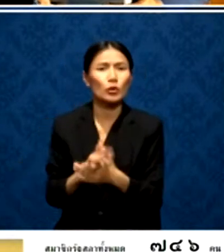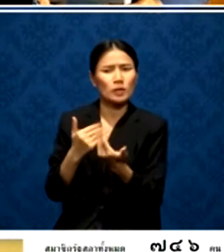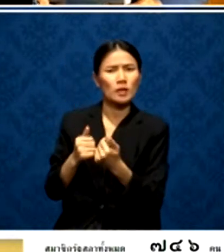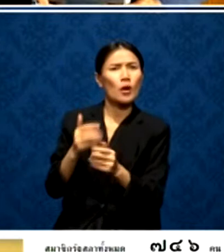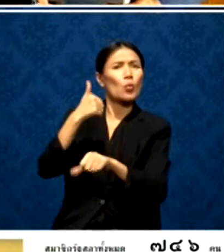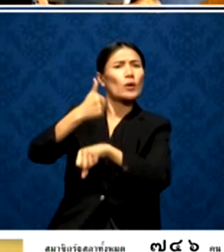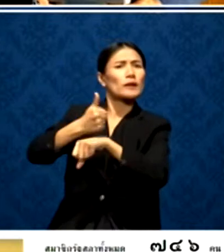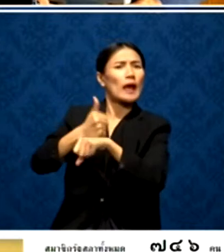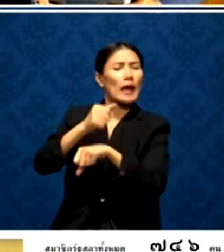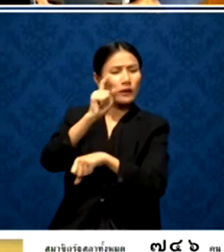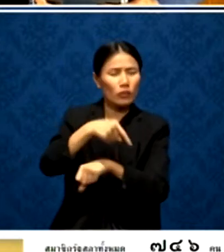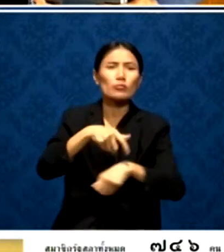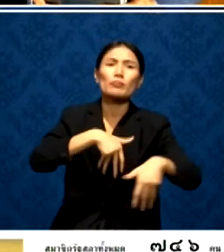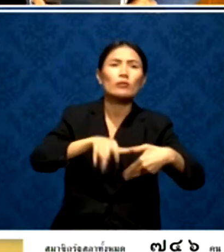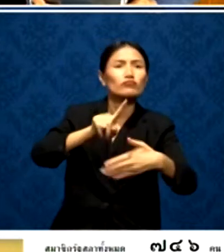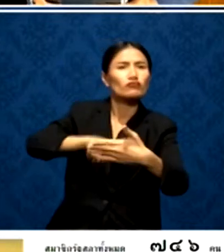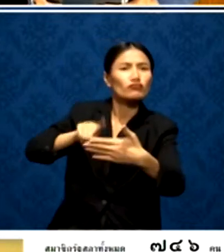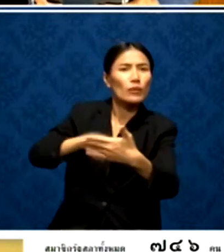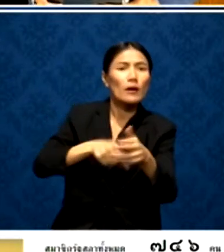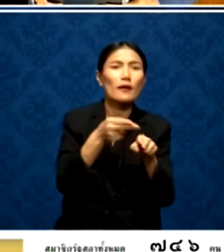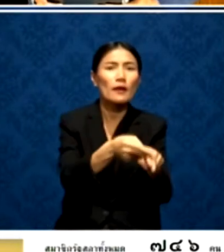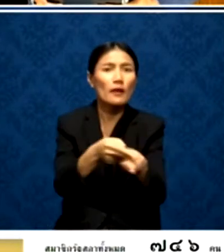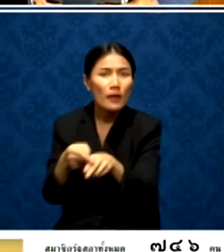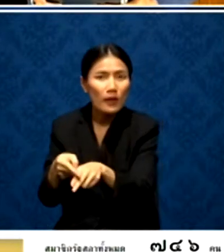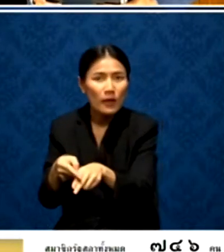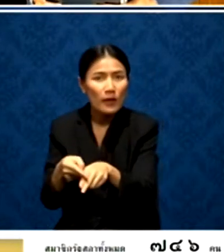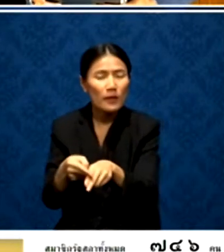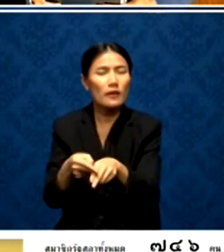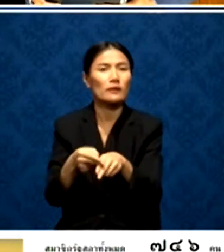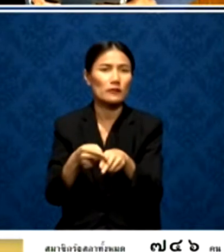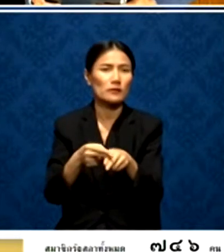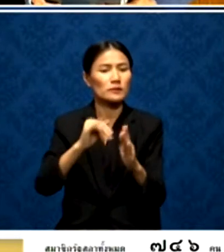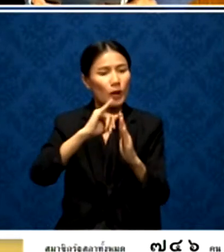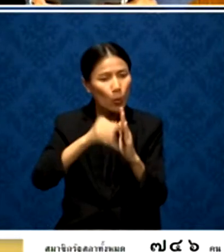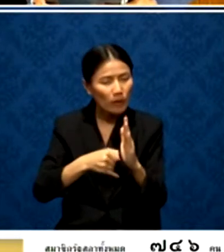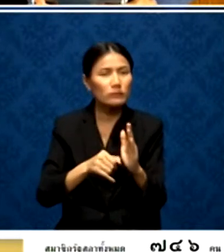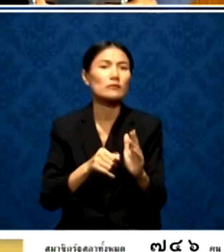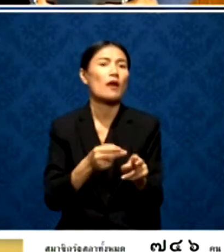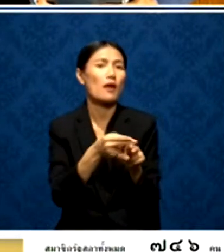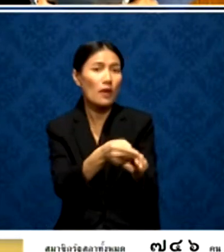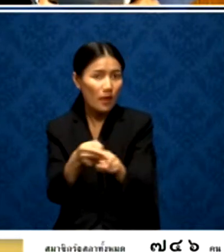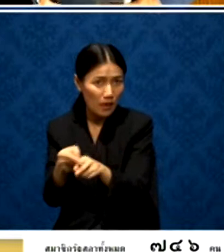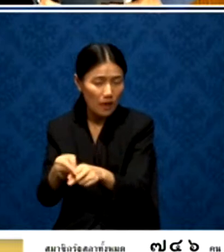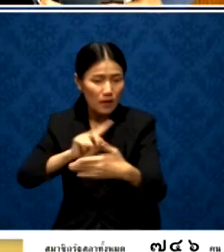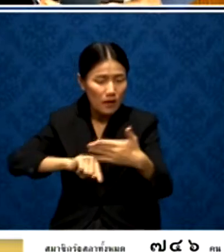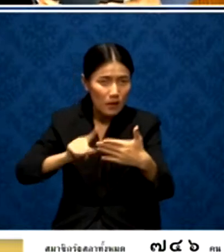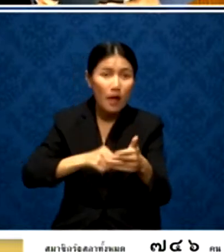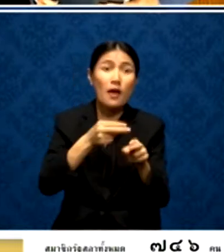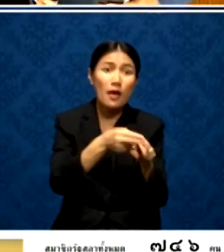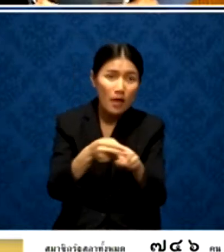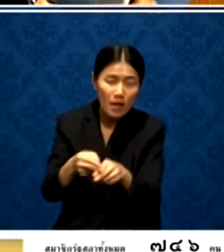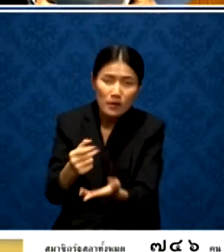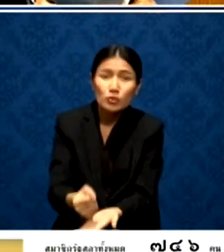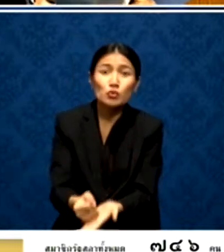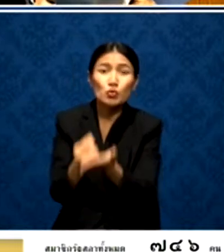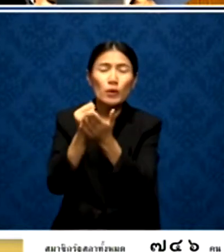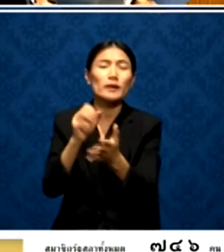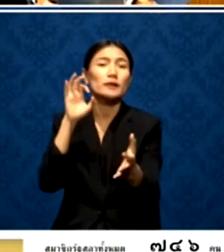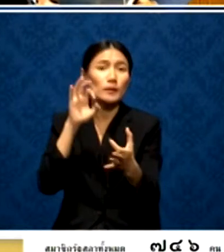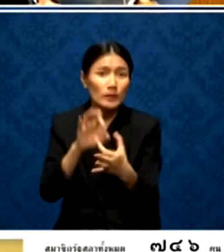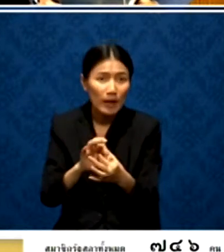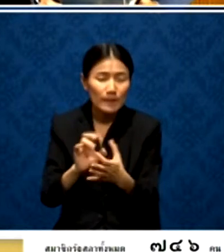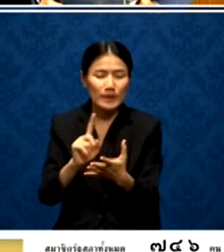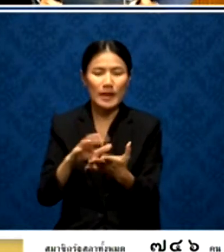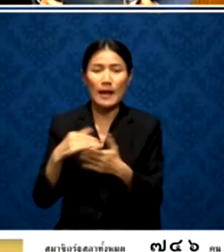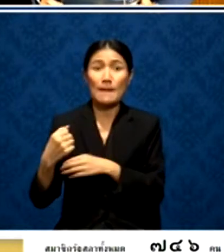าท้องถิ่นบ้านเกิดเมืองนอนซึ่งจะช่วยให้เกิดการกระจายทรัพยากรและการกระจายอำนาจการบ